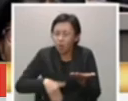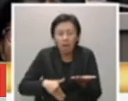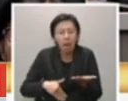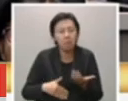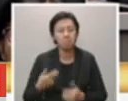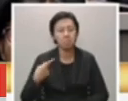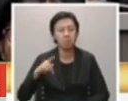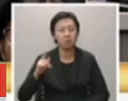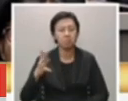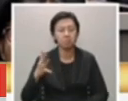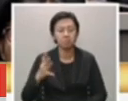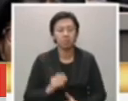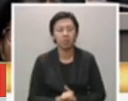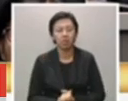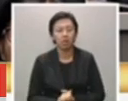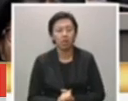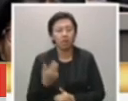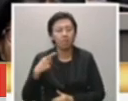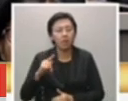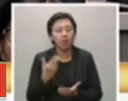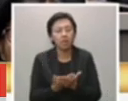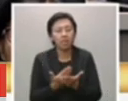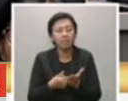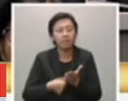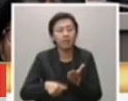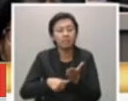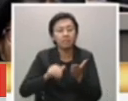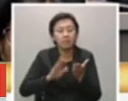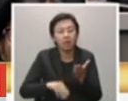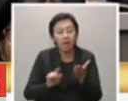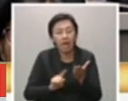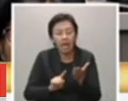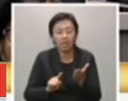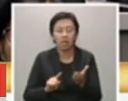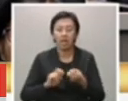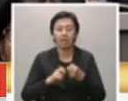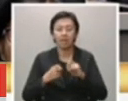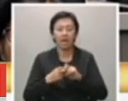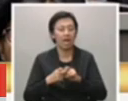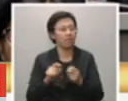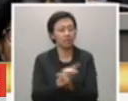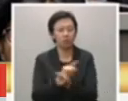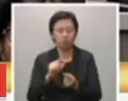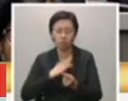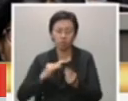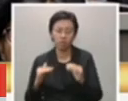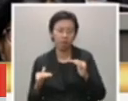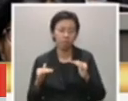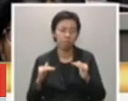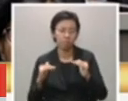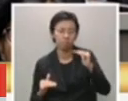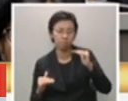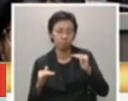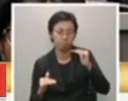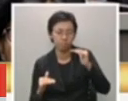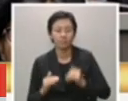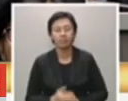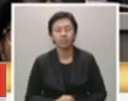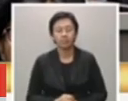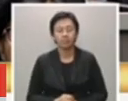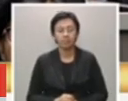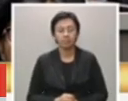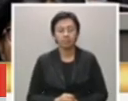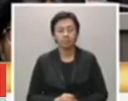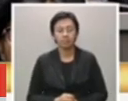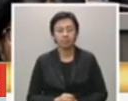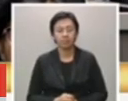นี้กลายเป็นการลดภาษีลดหย่อนภาษีนี้เนี่ยยิ่งทำให้เกิดความเหลื่อมล้ำในสังคมมากยิ่งขึ้นไปอีกและที่สำคัญน